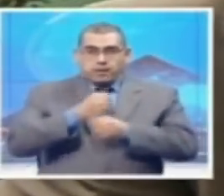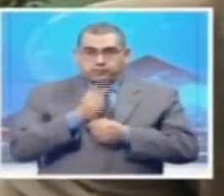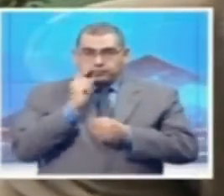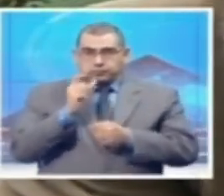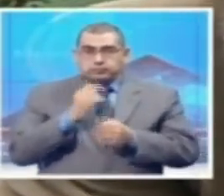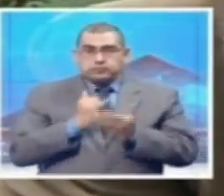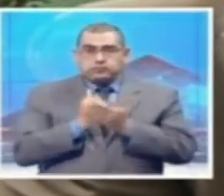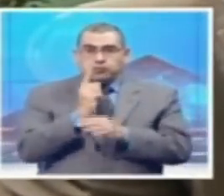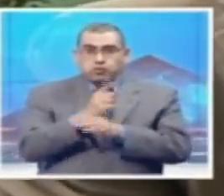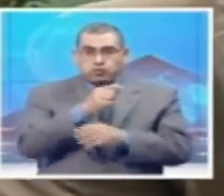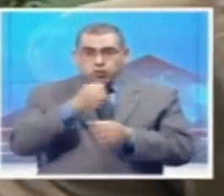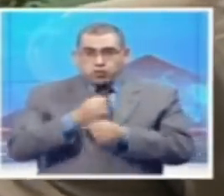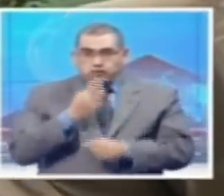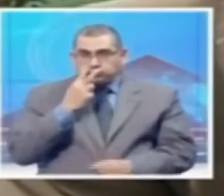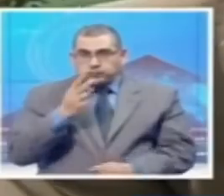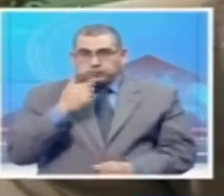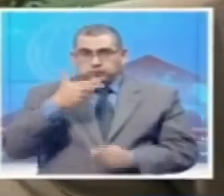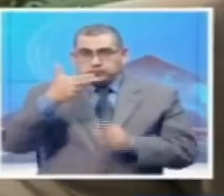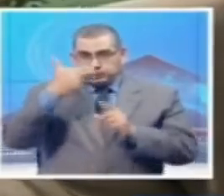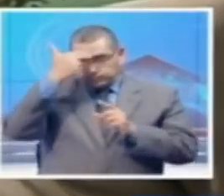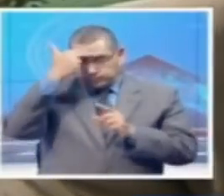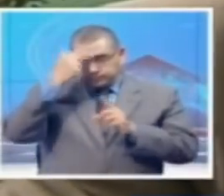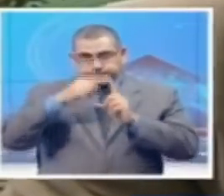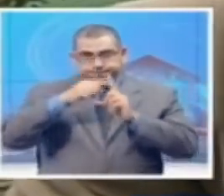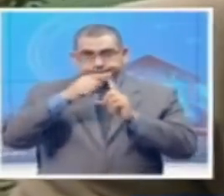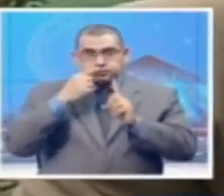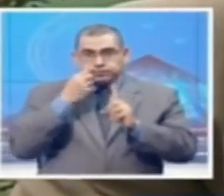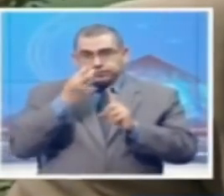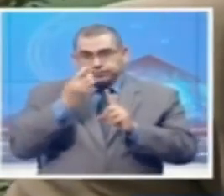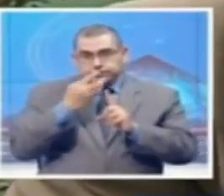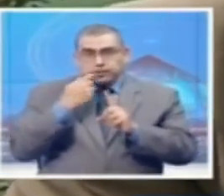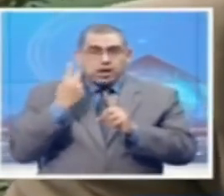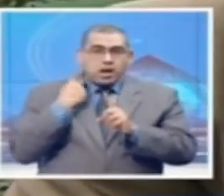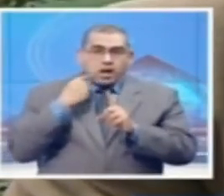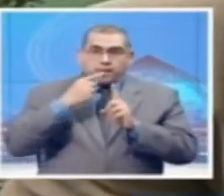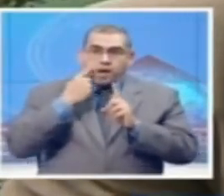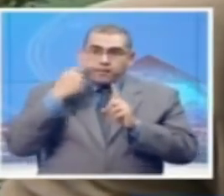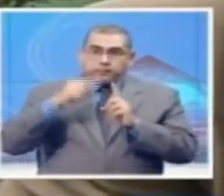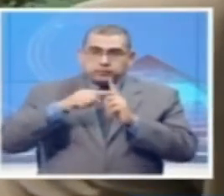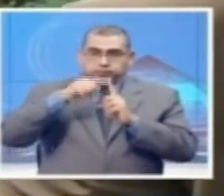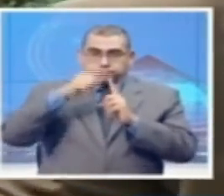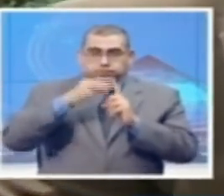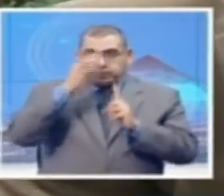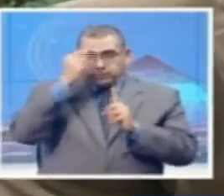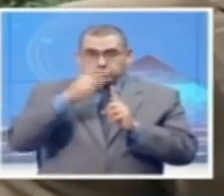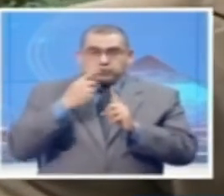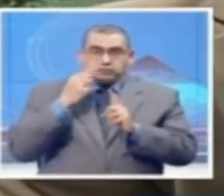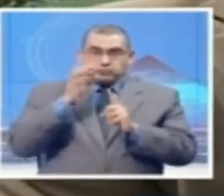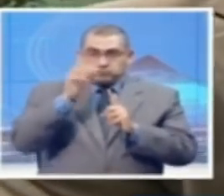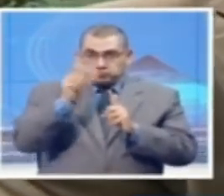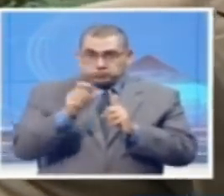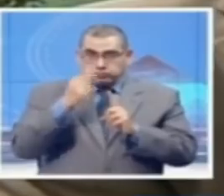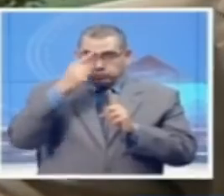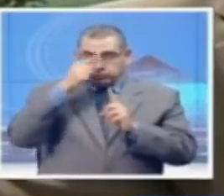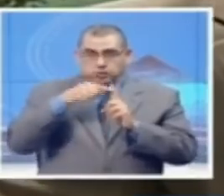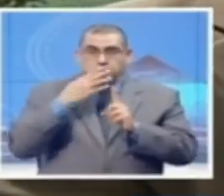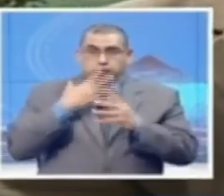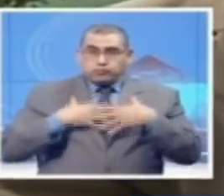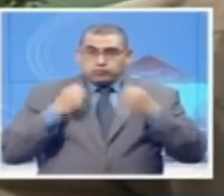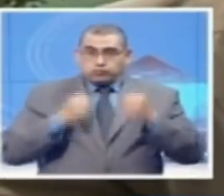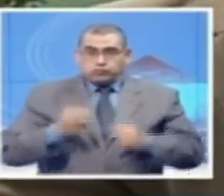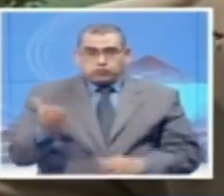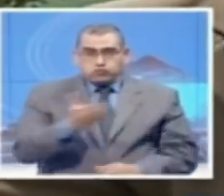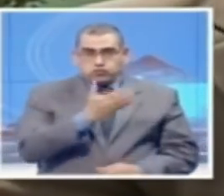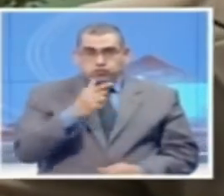معلم المدرسة معاه جهاز قياس الحرارة بيقيس للطالب حرارته حتى نتأكد أن الطالب بفضل الله سليم،